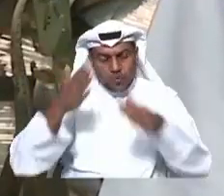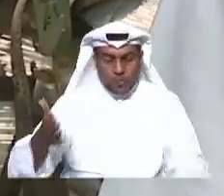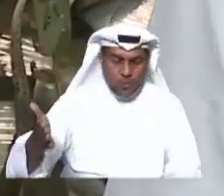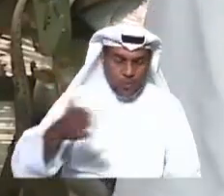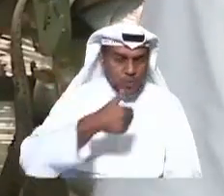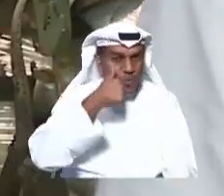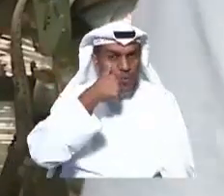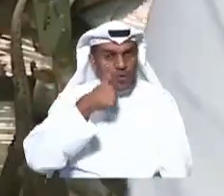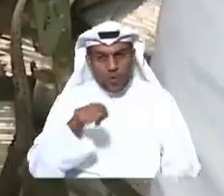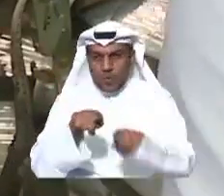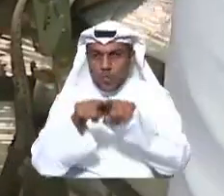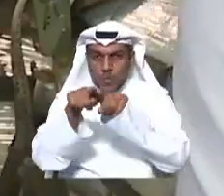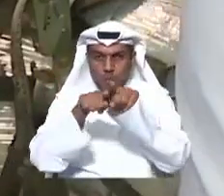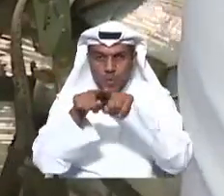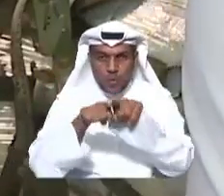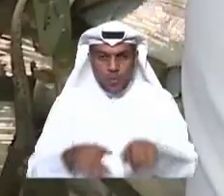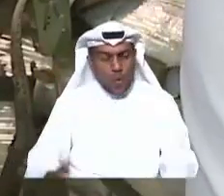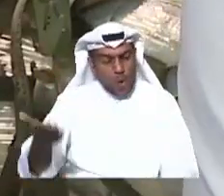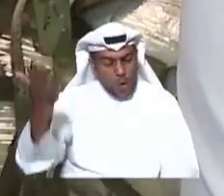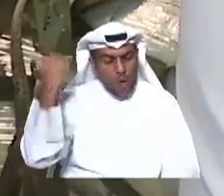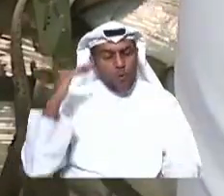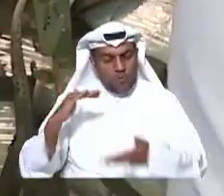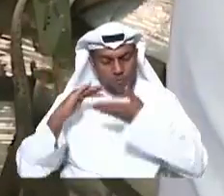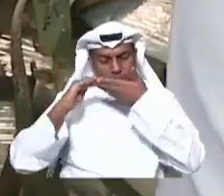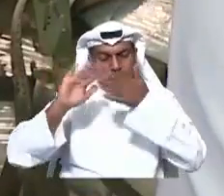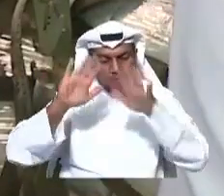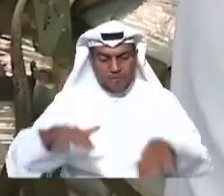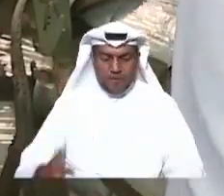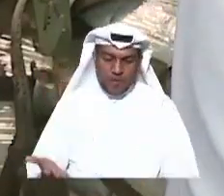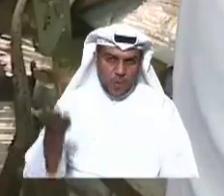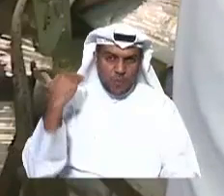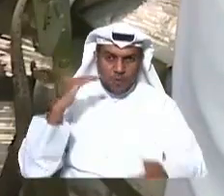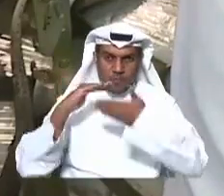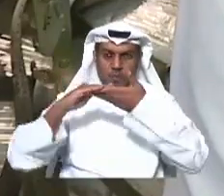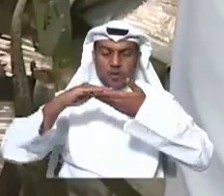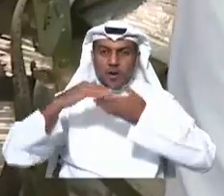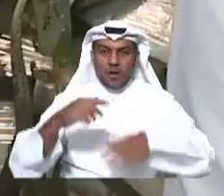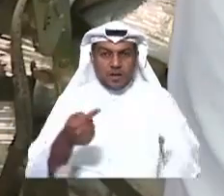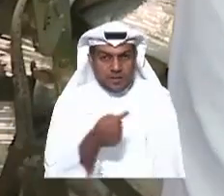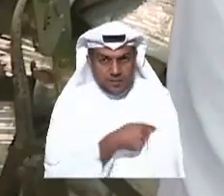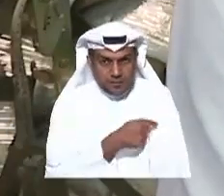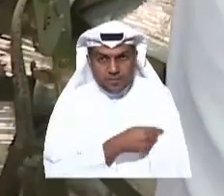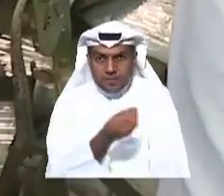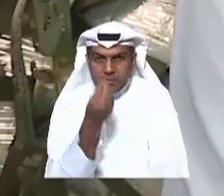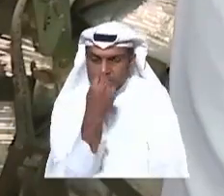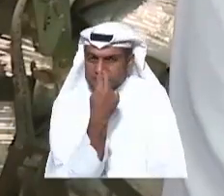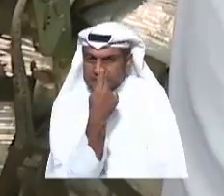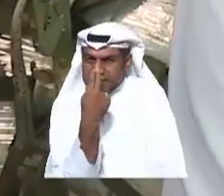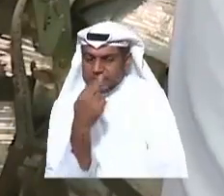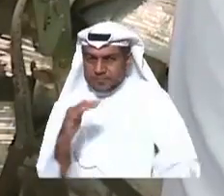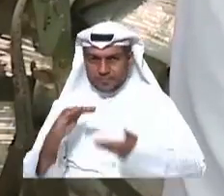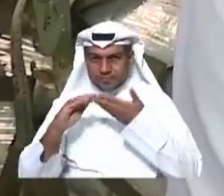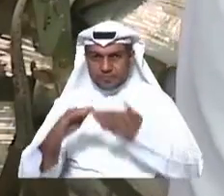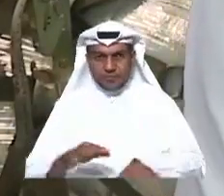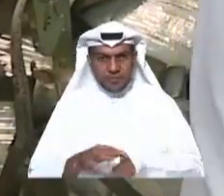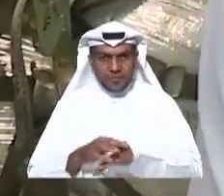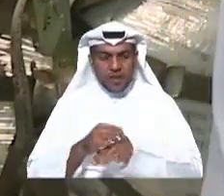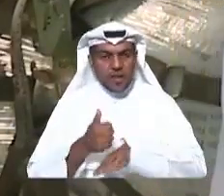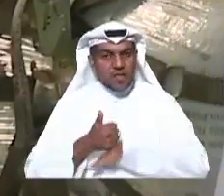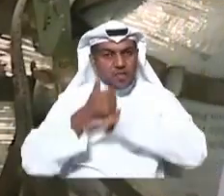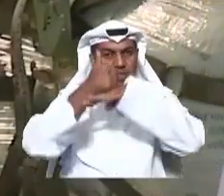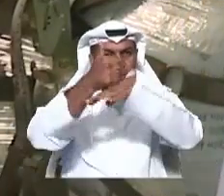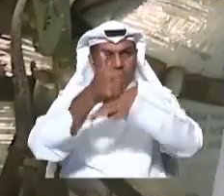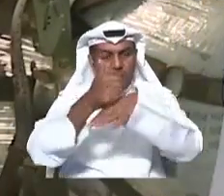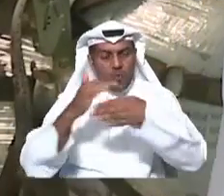في السودان. وسبق أن قدمت الهلال الأحمر للكويت خلال الفترة الماضية مواد صحية وطبية، ومن خلال فريق متطوع من الهلال الأحمر الكويت توجه إلى